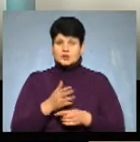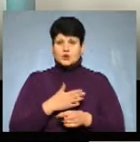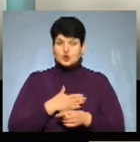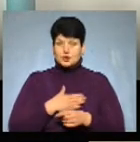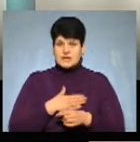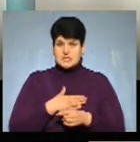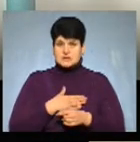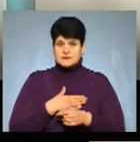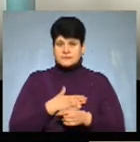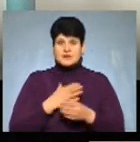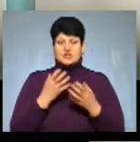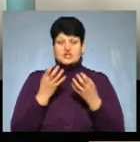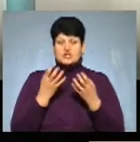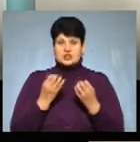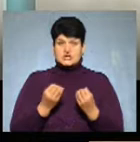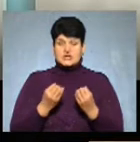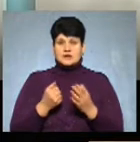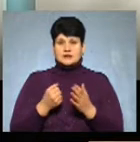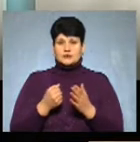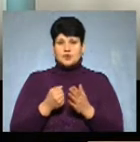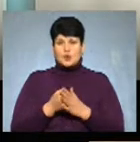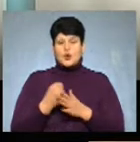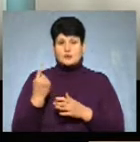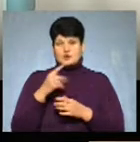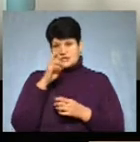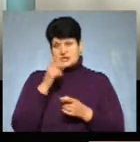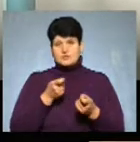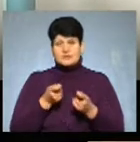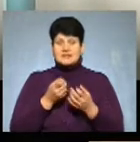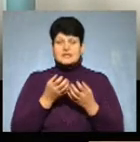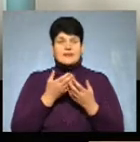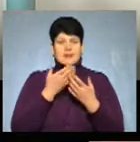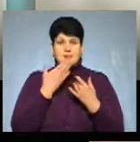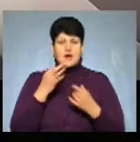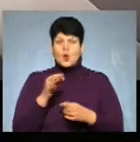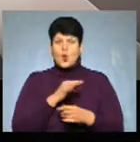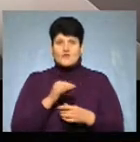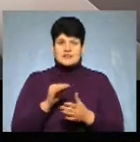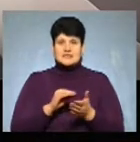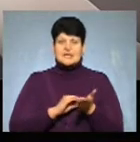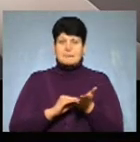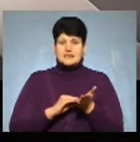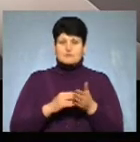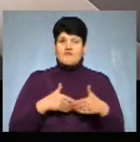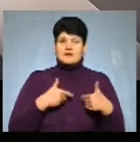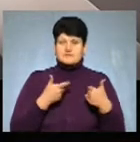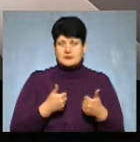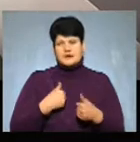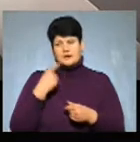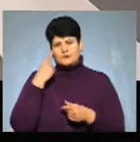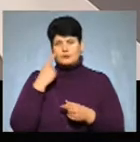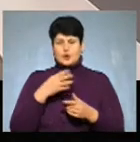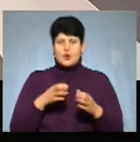до нас, ще як до обласної державної адміністрації, немає офіційних письмових звернень. Я думаю,